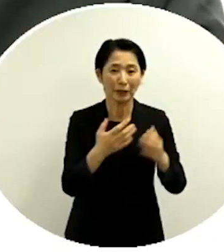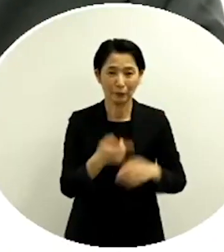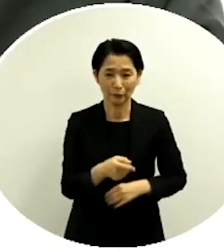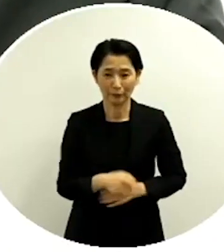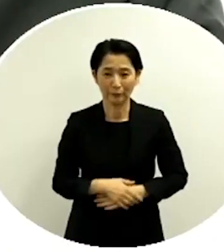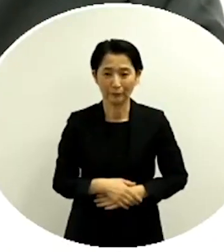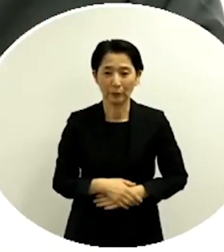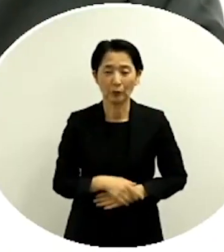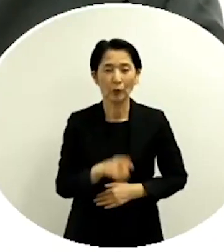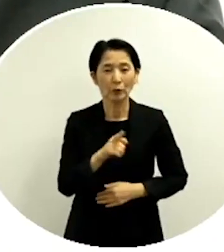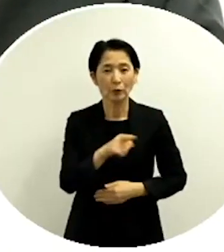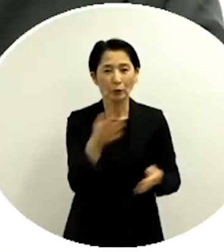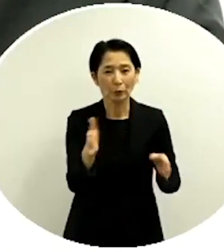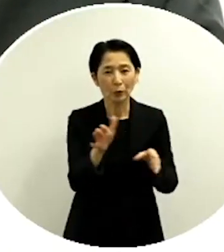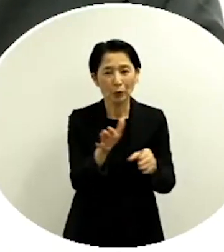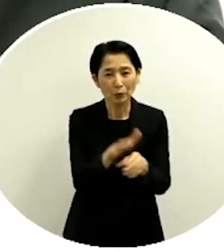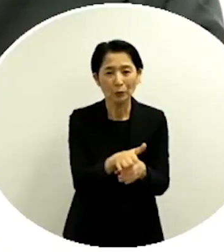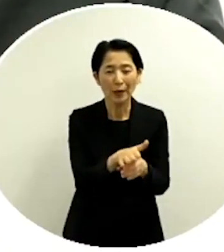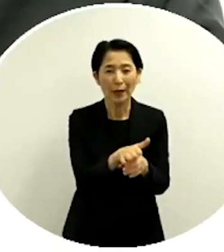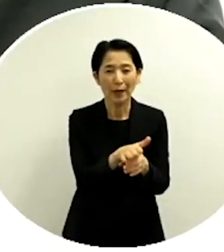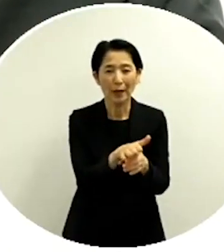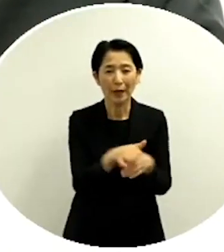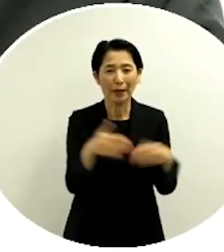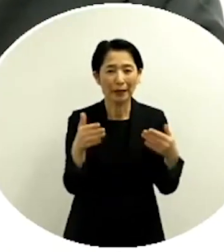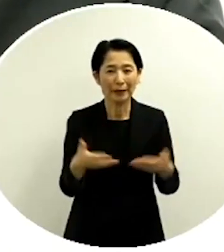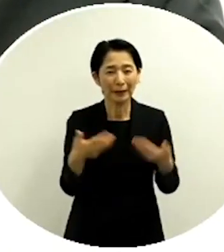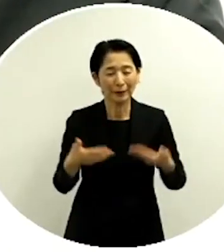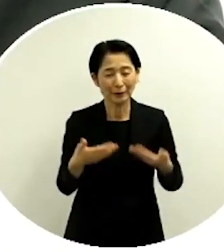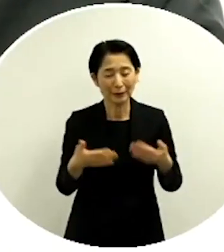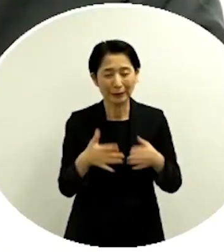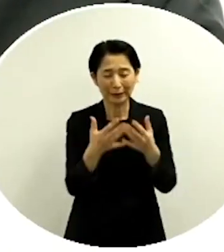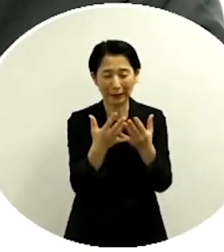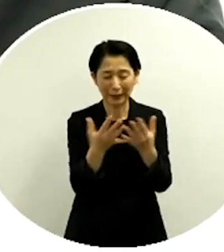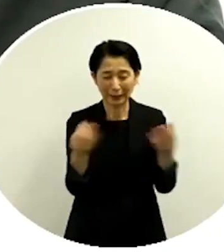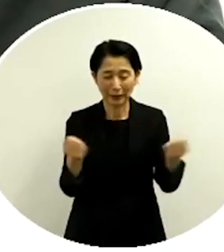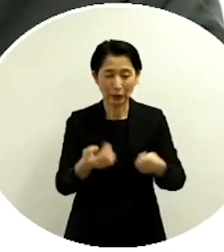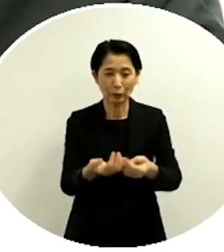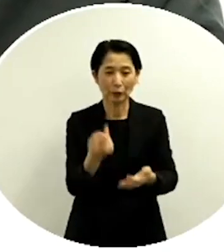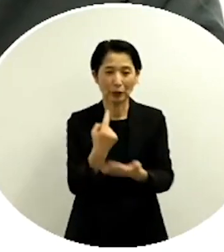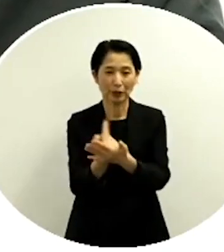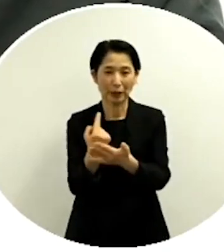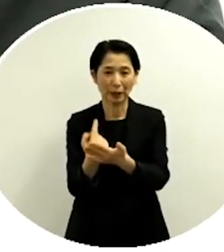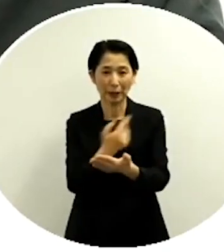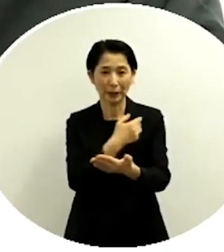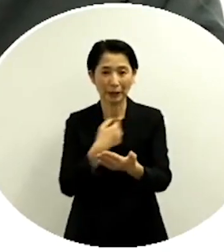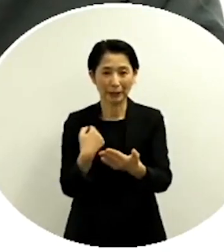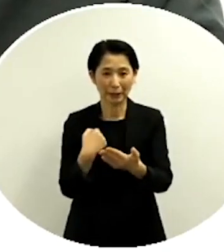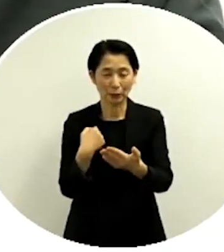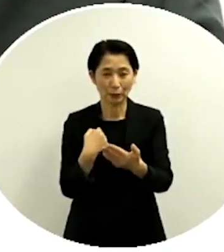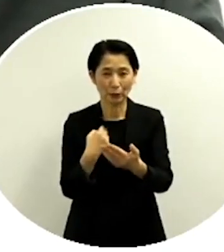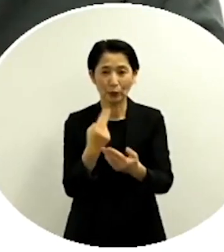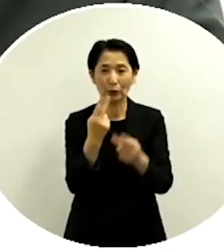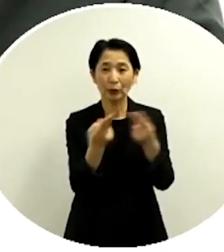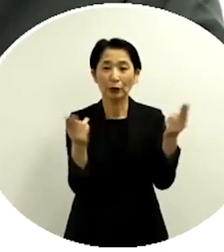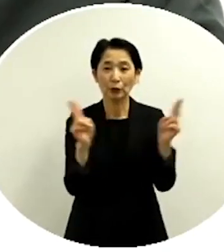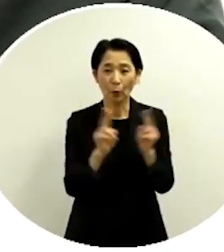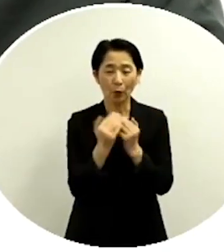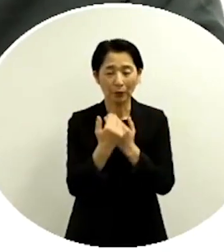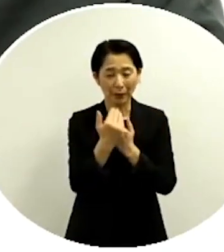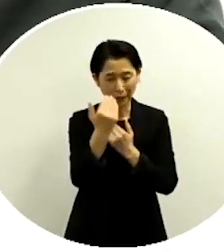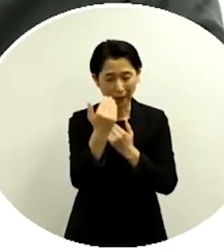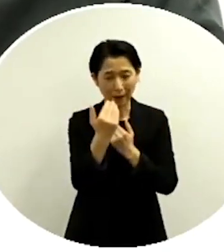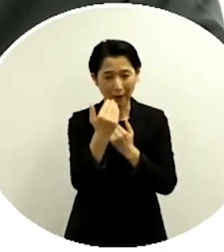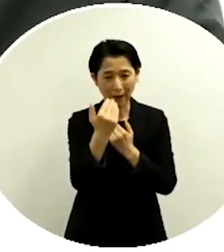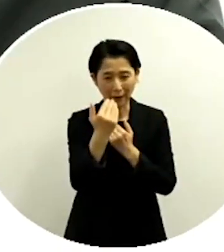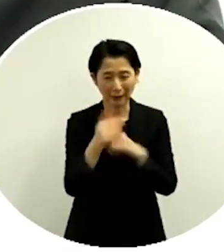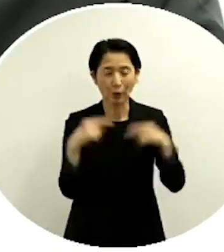いうことも含めて楽しく大勢が参加できるようなそういう党大会フェスっていうのはすごくいいなと